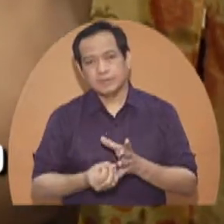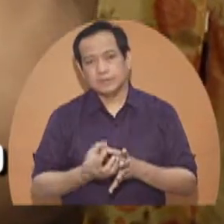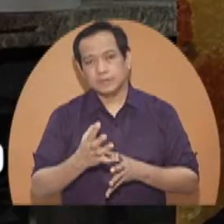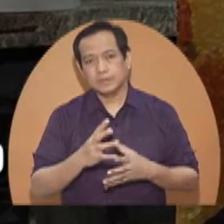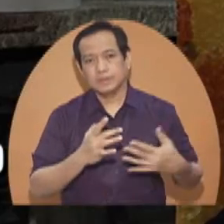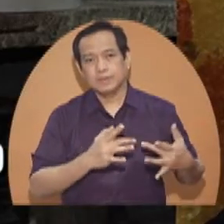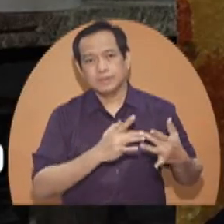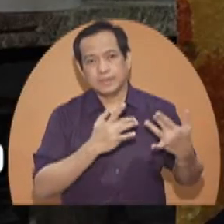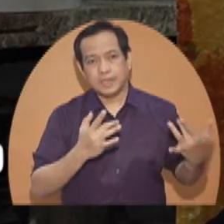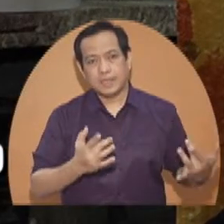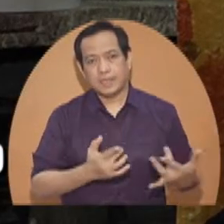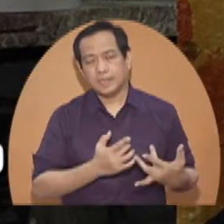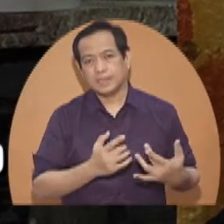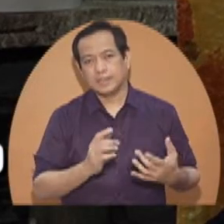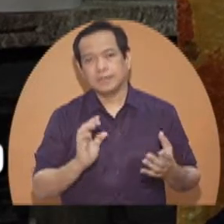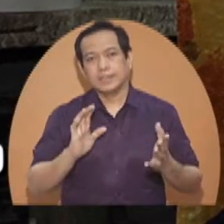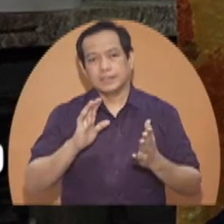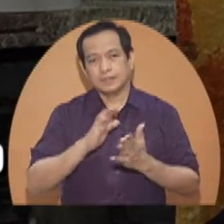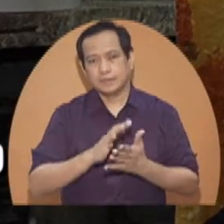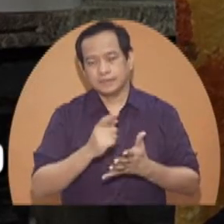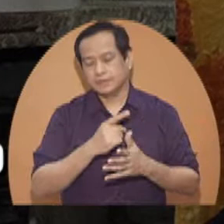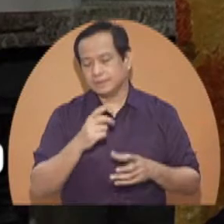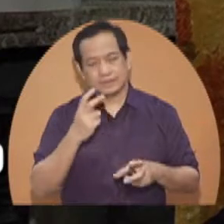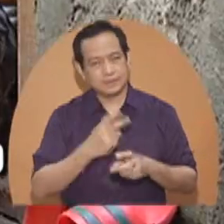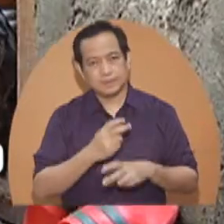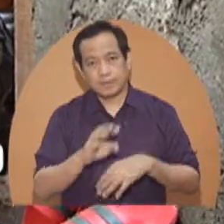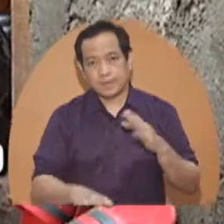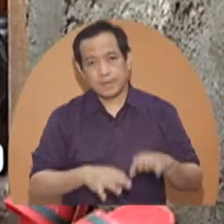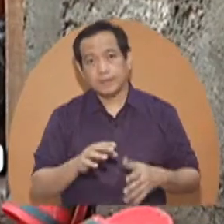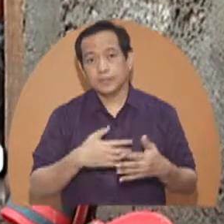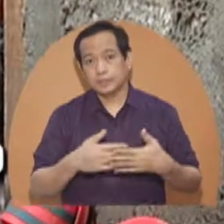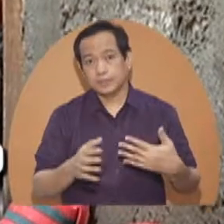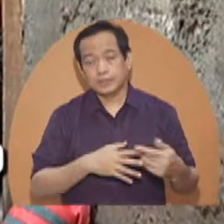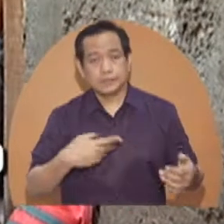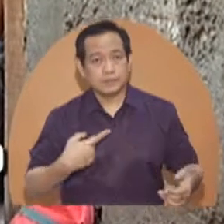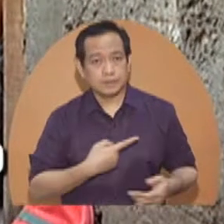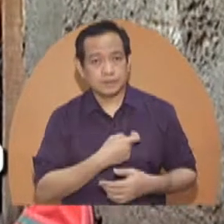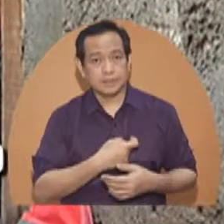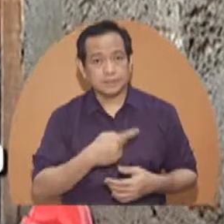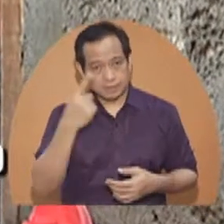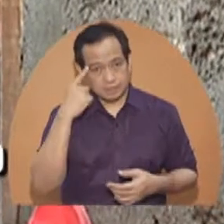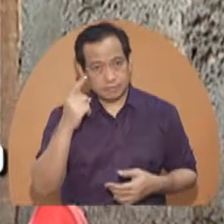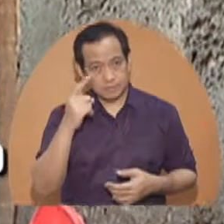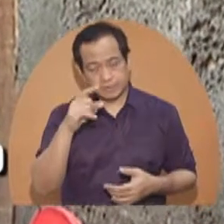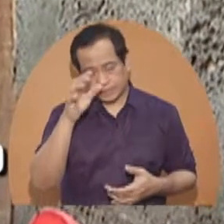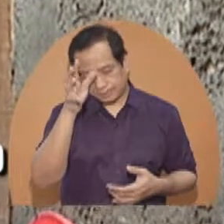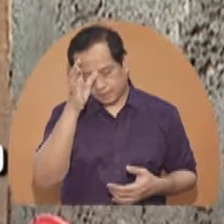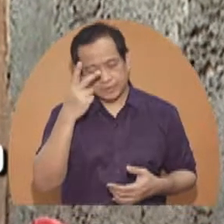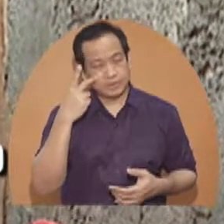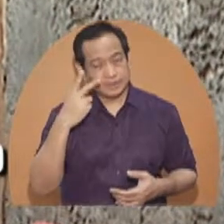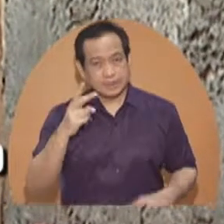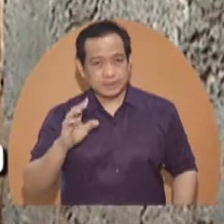po. Mahirapan siya po uminga sa yung paglalakad niya po, hirap na po. Masakit man sa kalooban ni Moises na makita